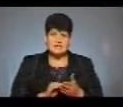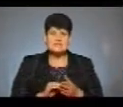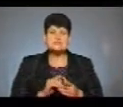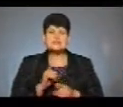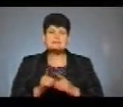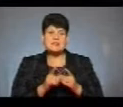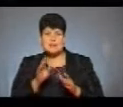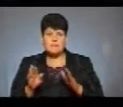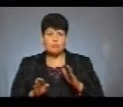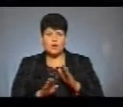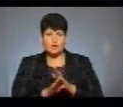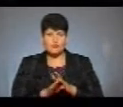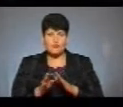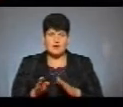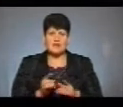підпорядкування,